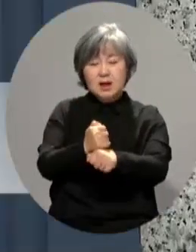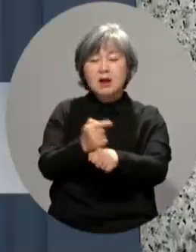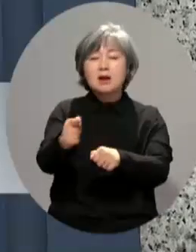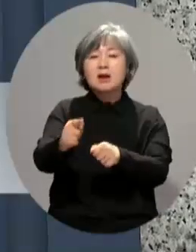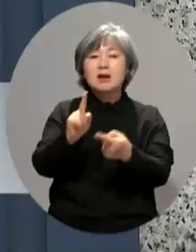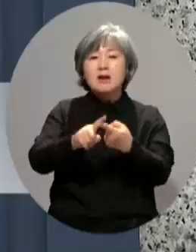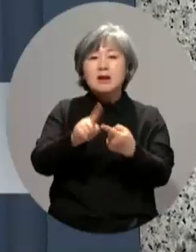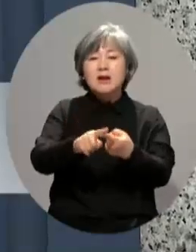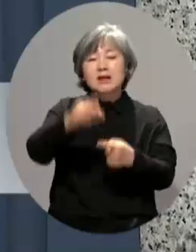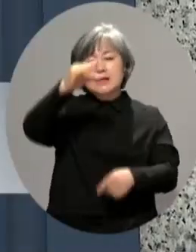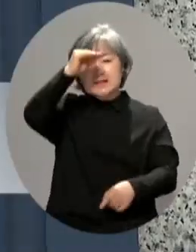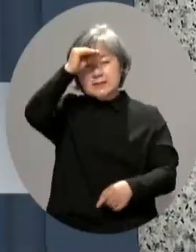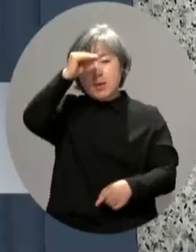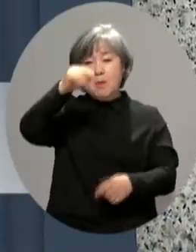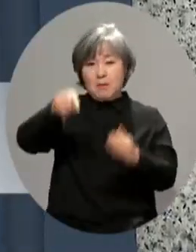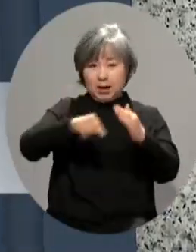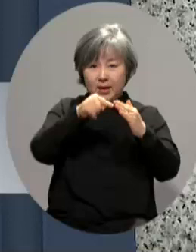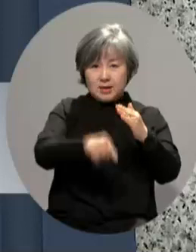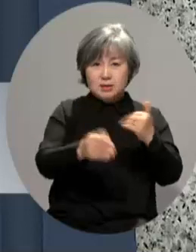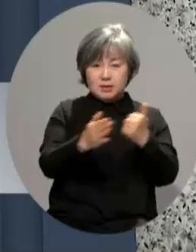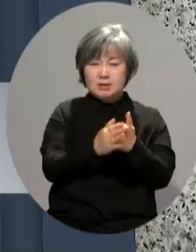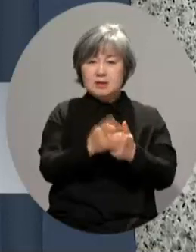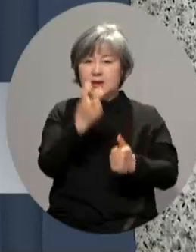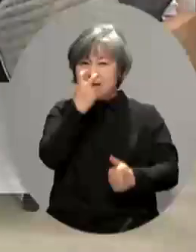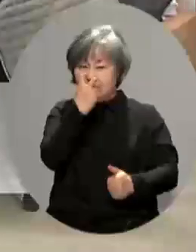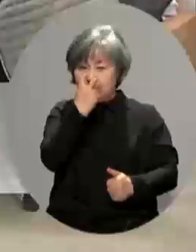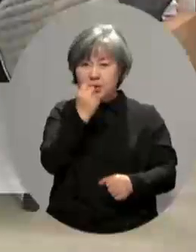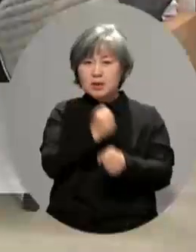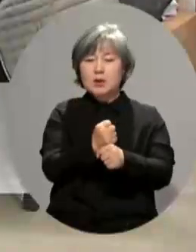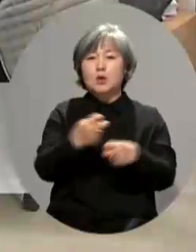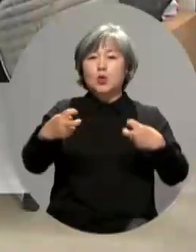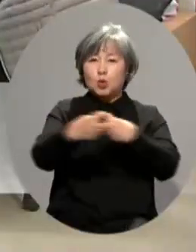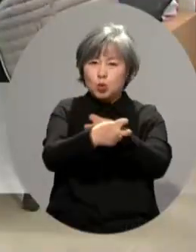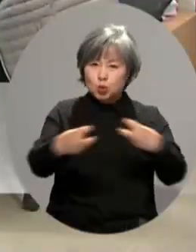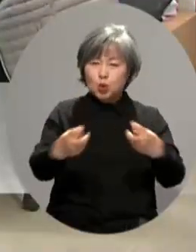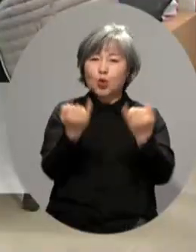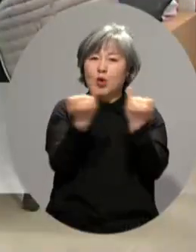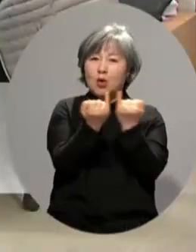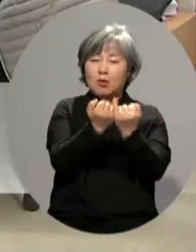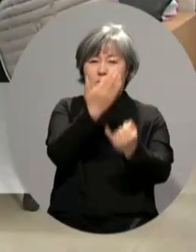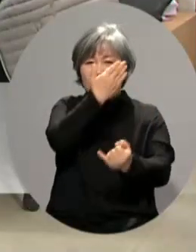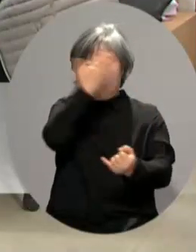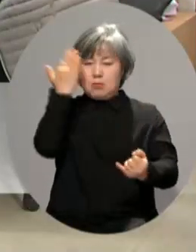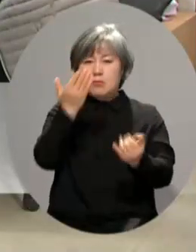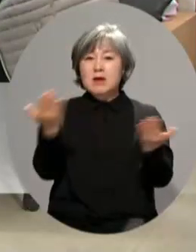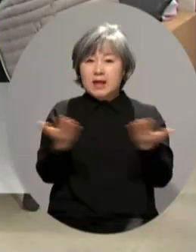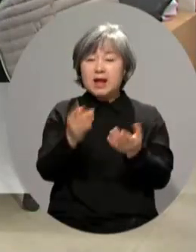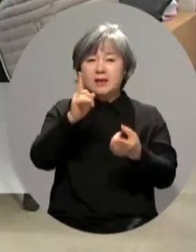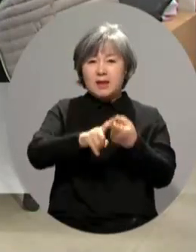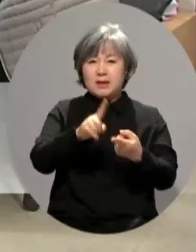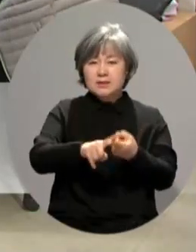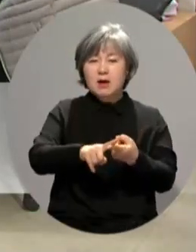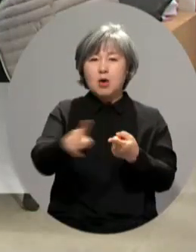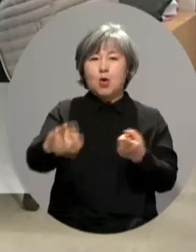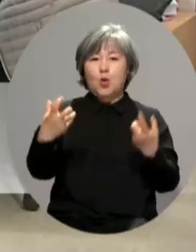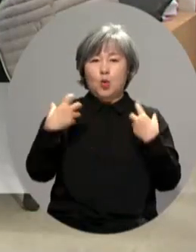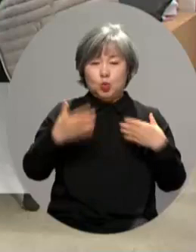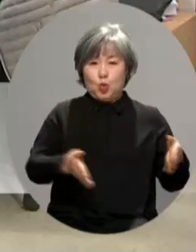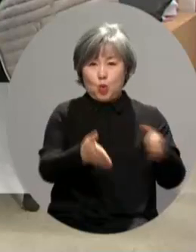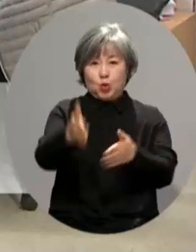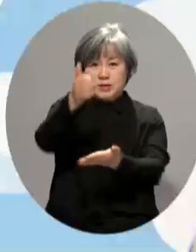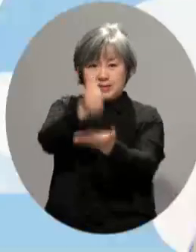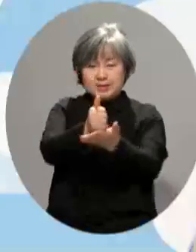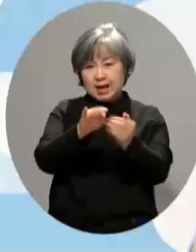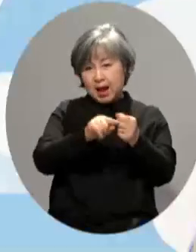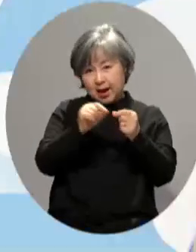자치경찰제 시범 모델 안에는 경비와 교통 여성 청소년 사건 등에 대한 초등 수사를 전북도지사 아래